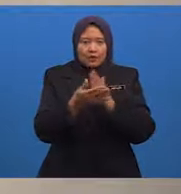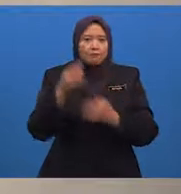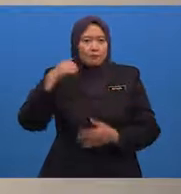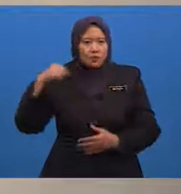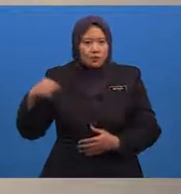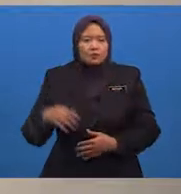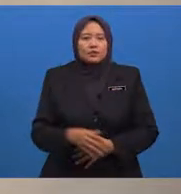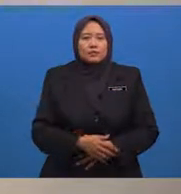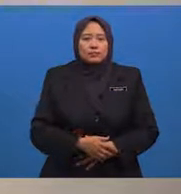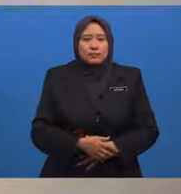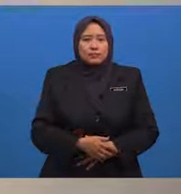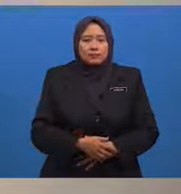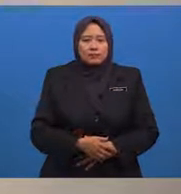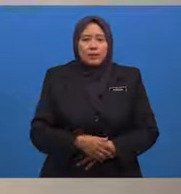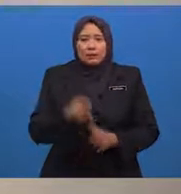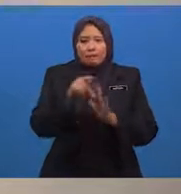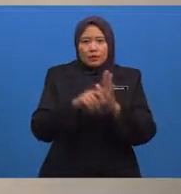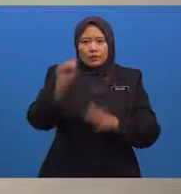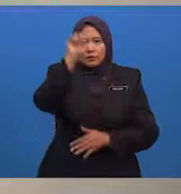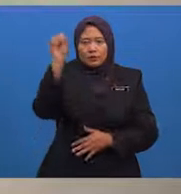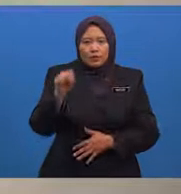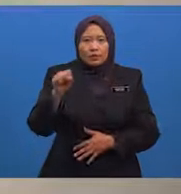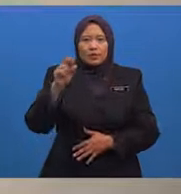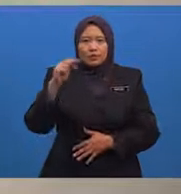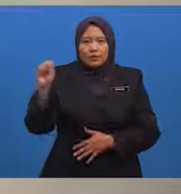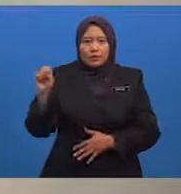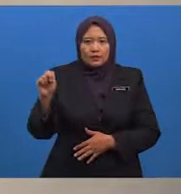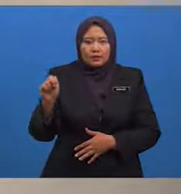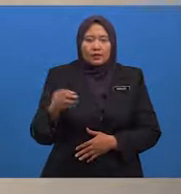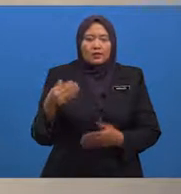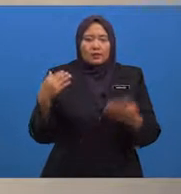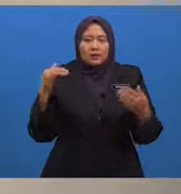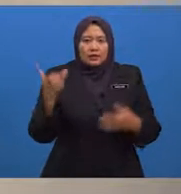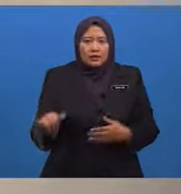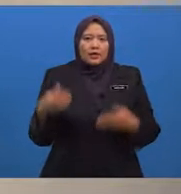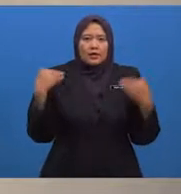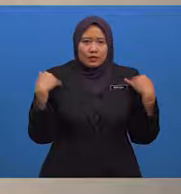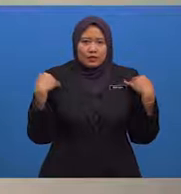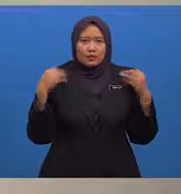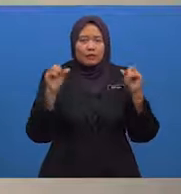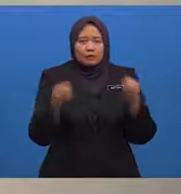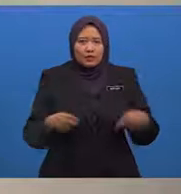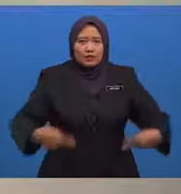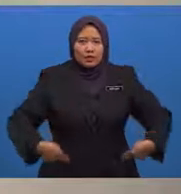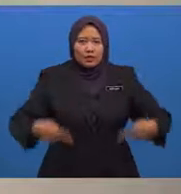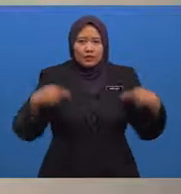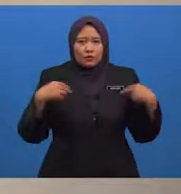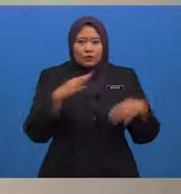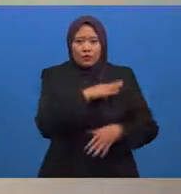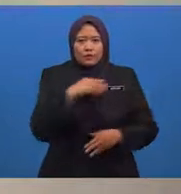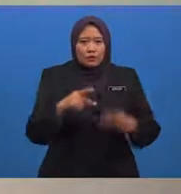Persoalan yang timbul dalam sesebuah karya adalah untuk menghidupkan dan memperkukuhkan